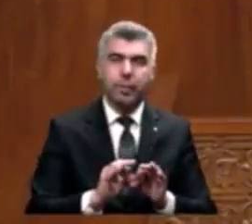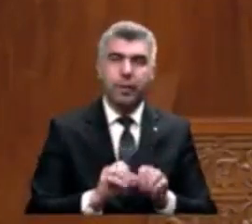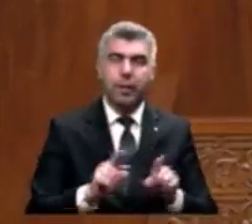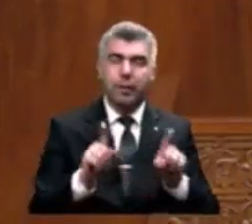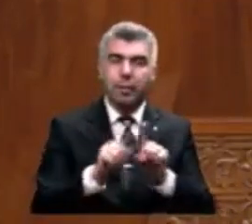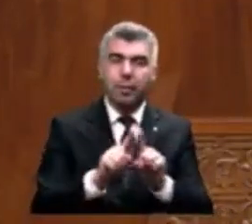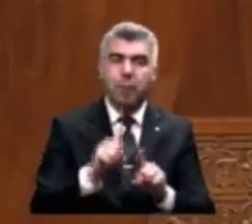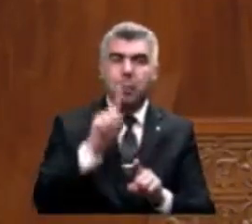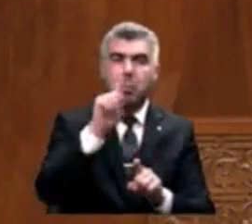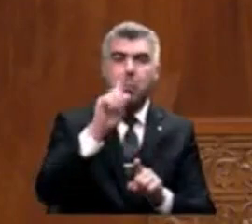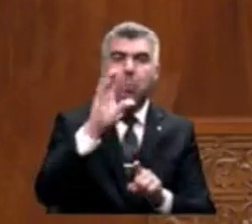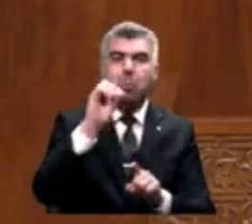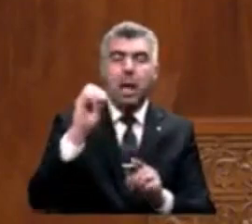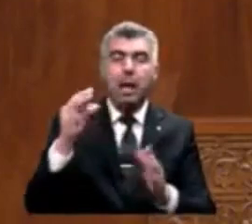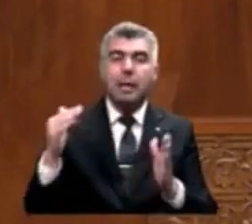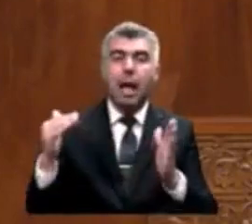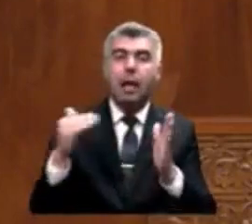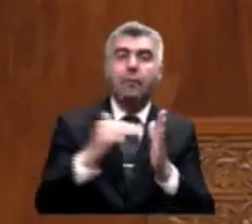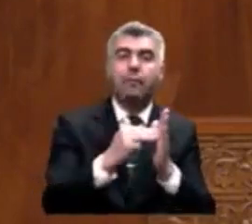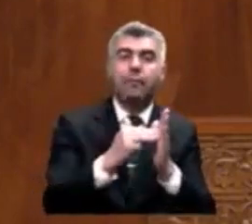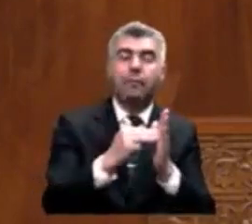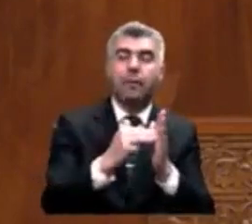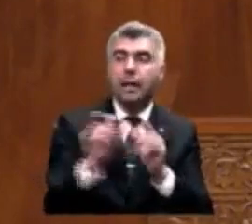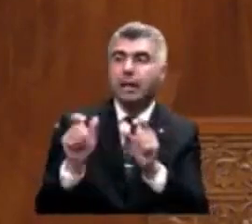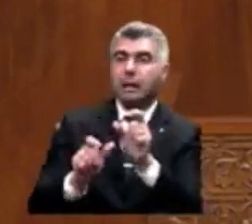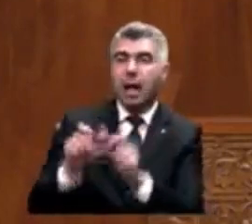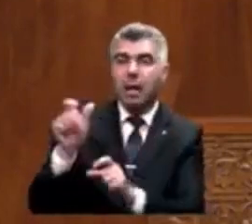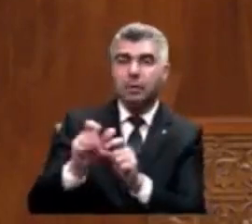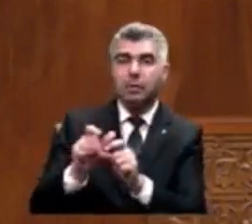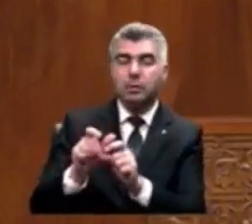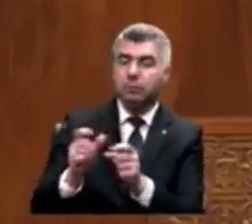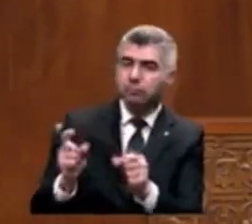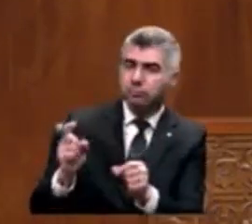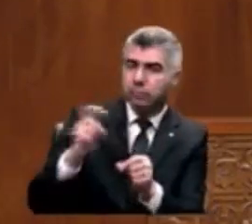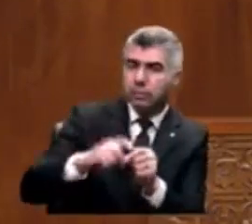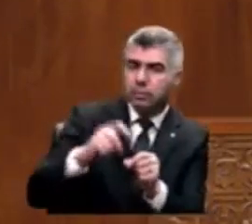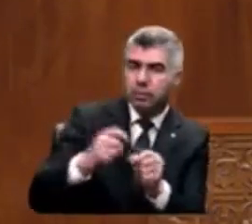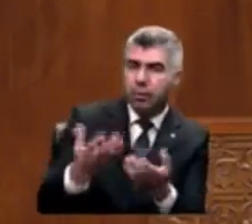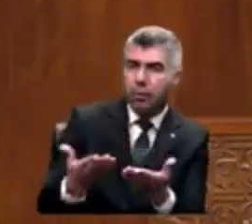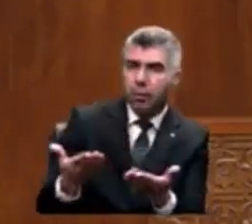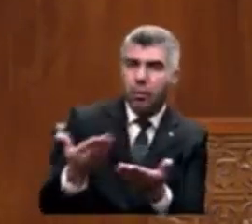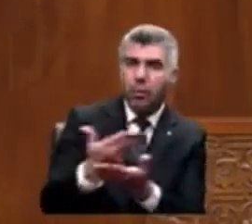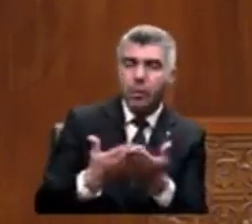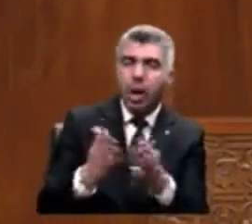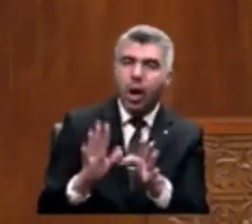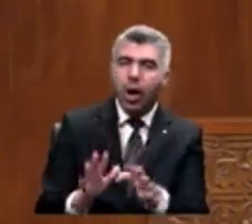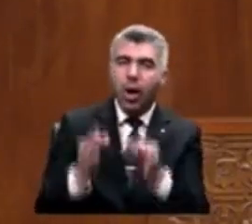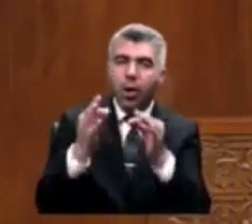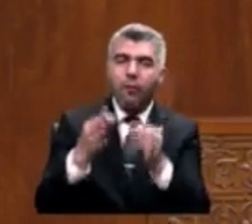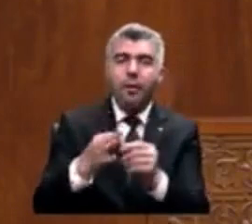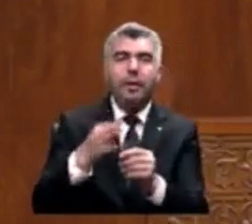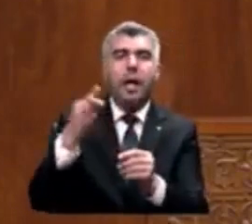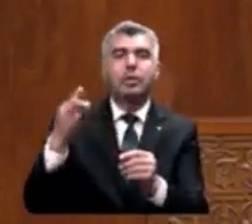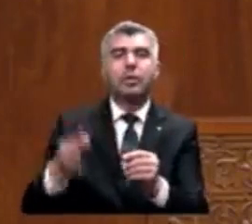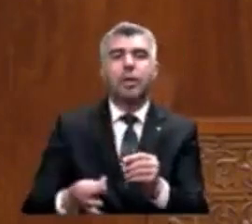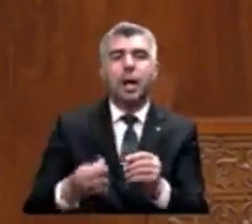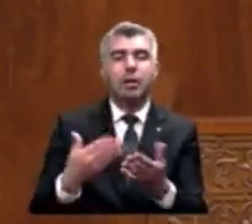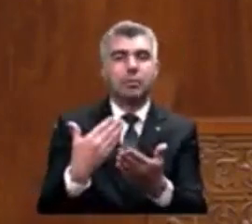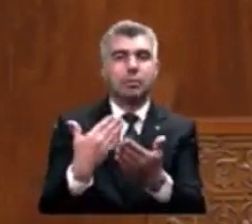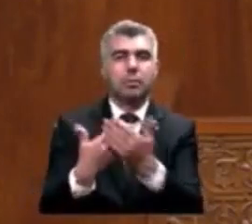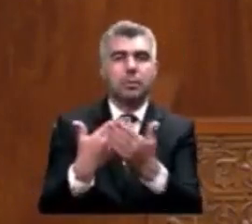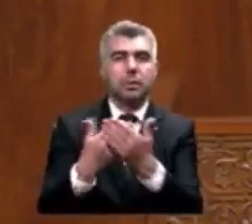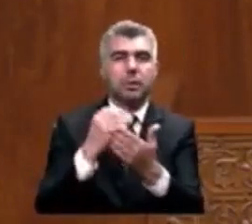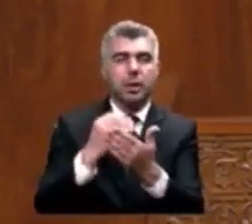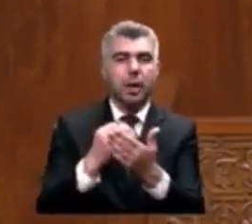و100,000 ديال الناس يشاركوا، وعطى واحد العدد ديال النقاط واحد الأهداف اللي هي أساسية، وقلنا هذه الأهداف